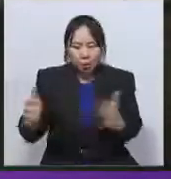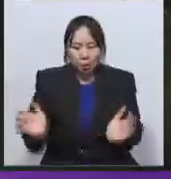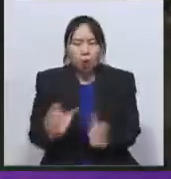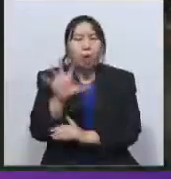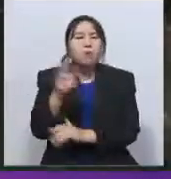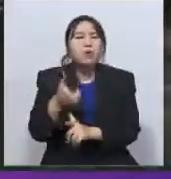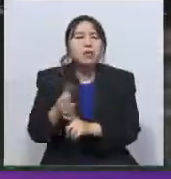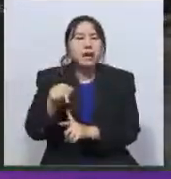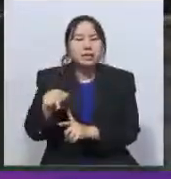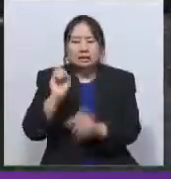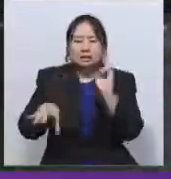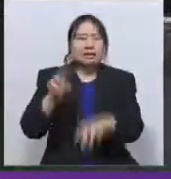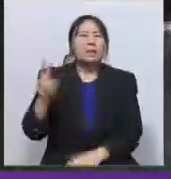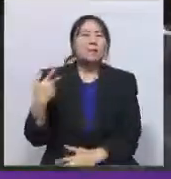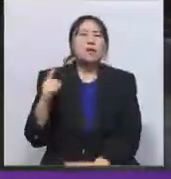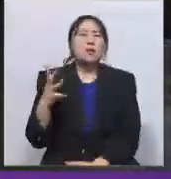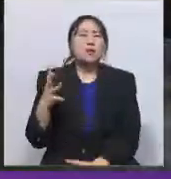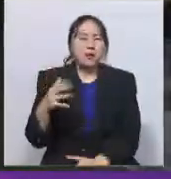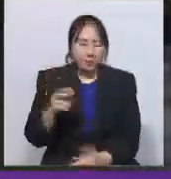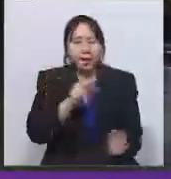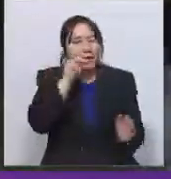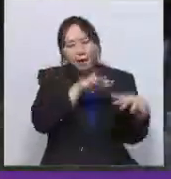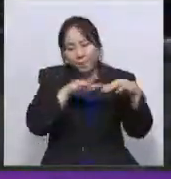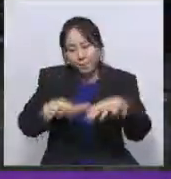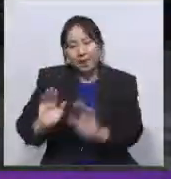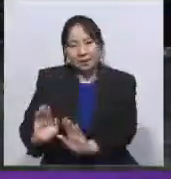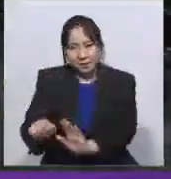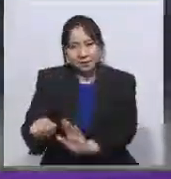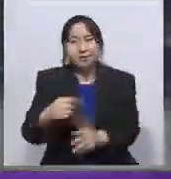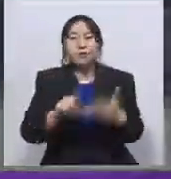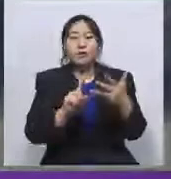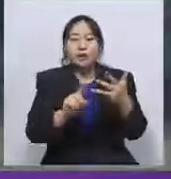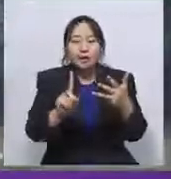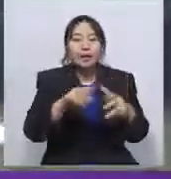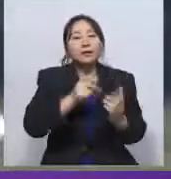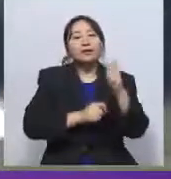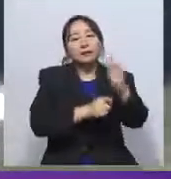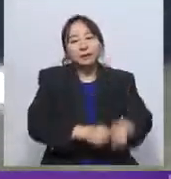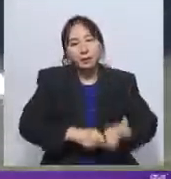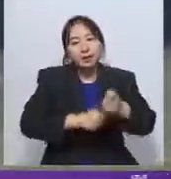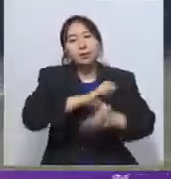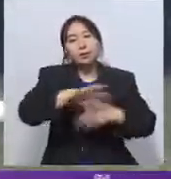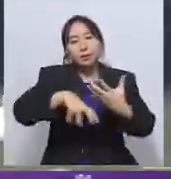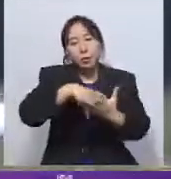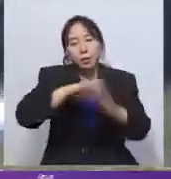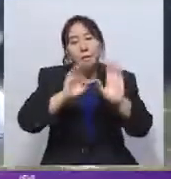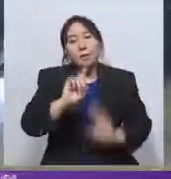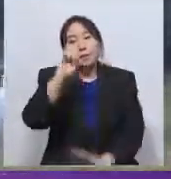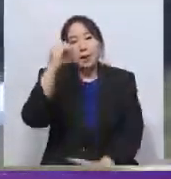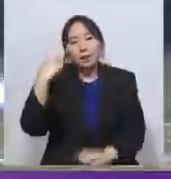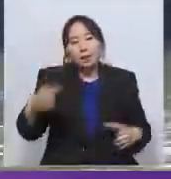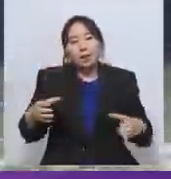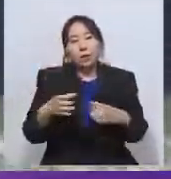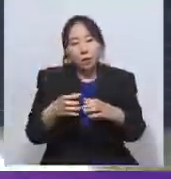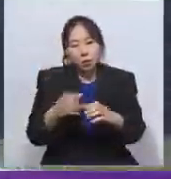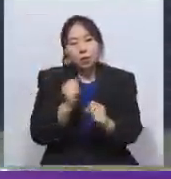เป็นสระแก้มลิงในพื้นที่และจุดสุดท้ายค่ะก็คือเกษตรผสมผสานตามแนวทฤษฎีใหม่โดยเป็นการรวมกลุ่มและ